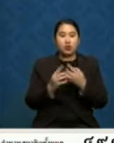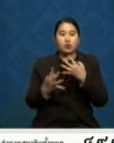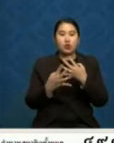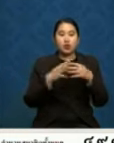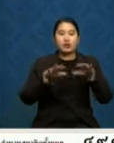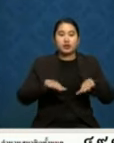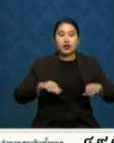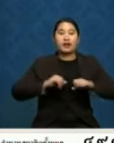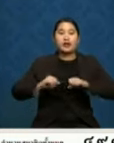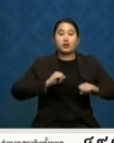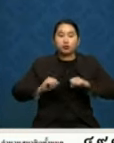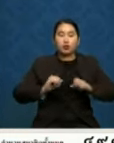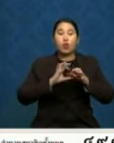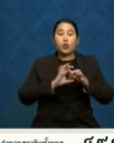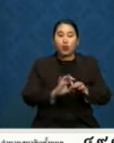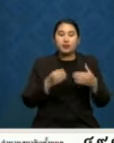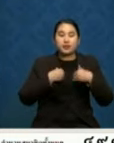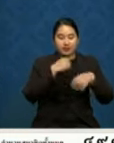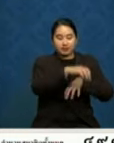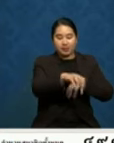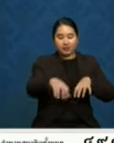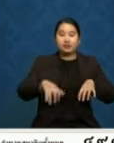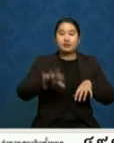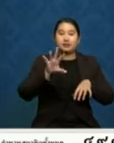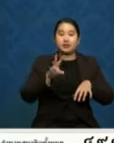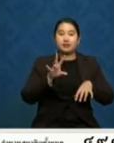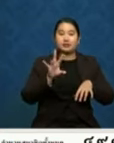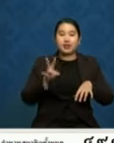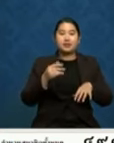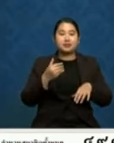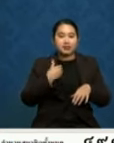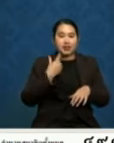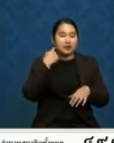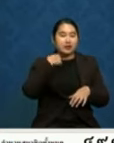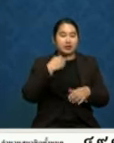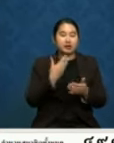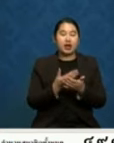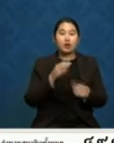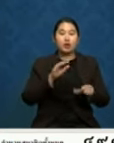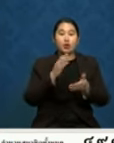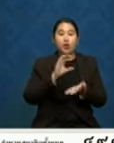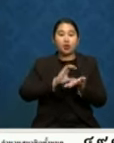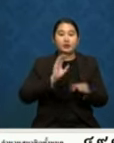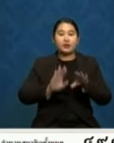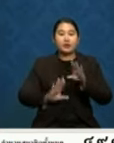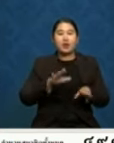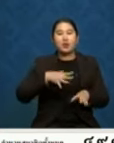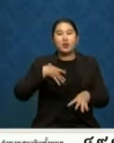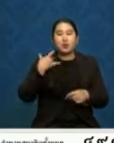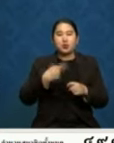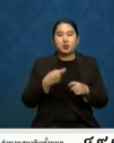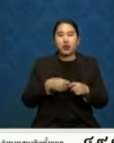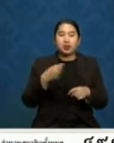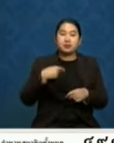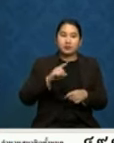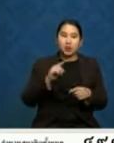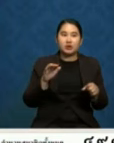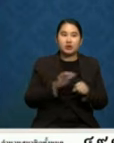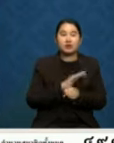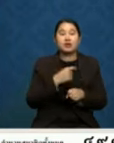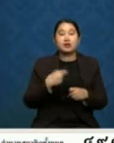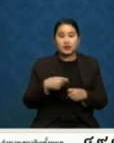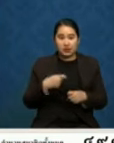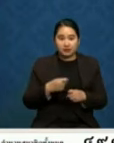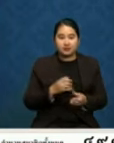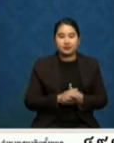ะครับท่านก็ห่วงว่ามีอยู่77แห่งมี15โครงการเฉลี่ยงบประมาณแล้วยากที่จะทำให้เกิดประโยชน์หรือผลสัมฤทธิ์ตามที่เราค